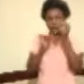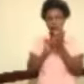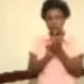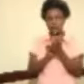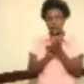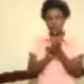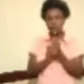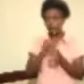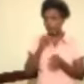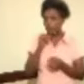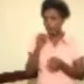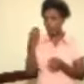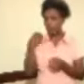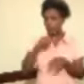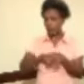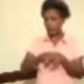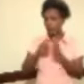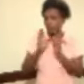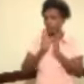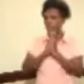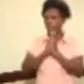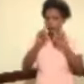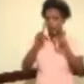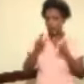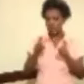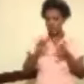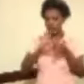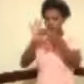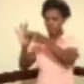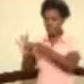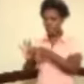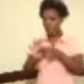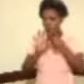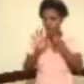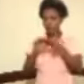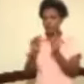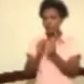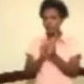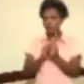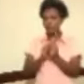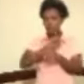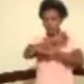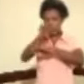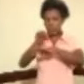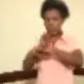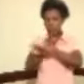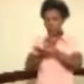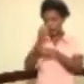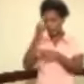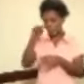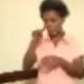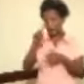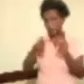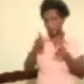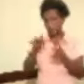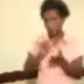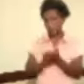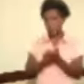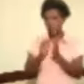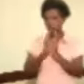pas vraiment été posé question sur l'autre point concernant relation avec communauté internationale. Donc, nous pas obligé de passer à thème 2A parce que temps